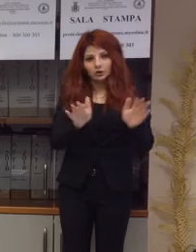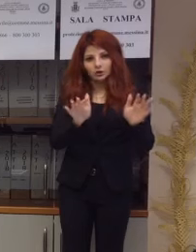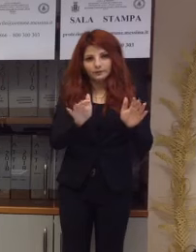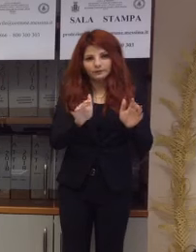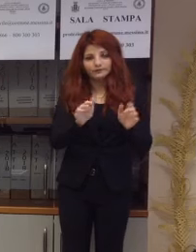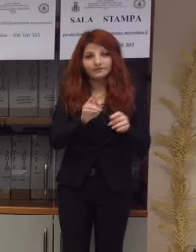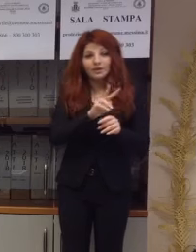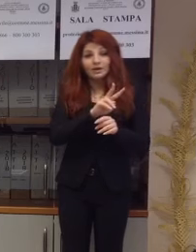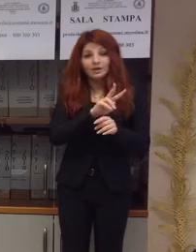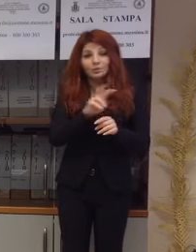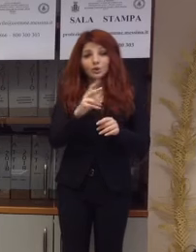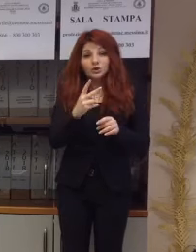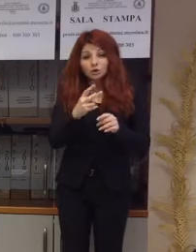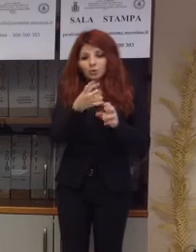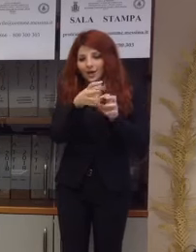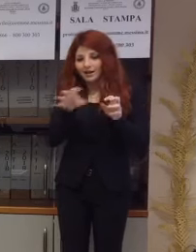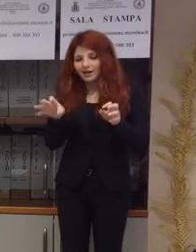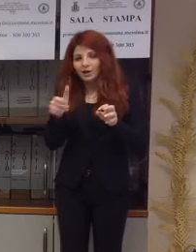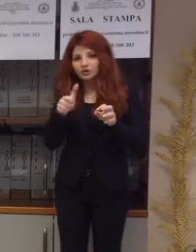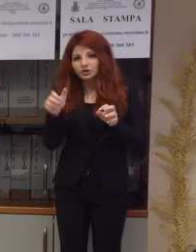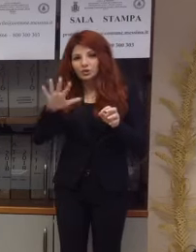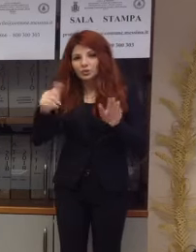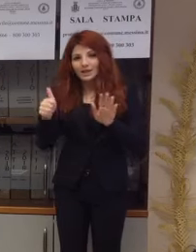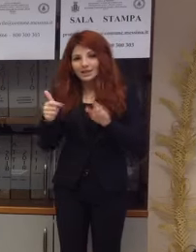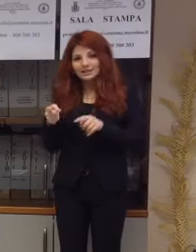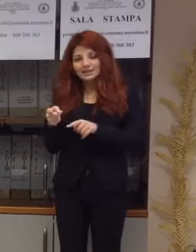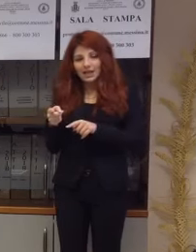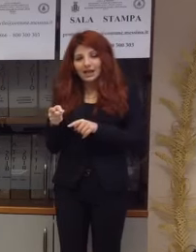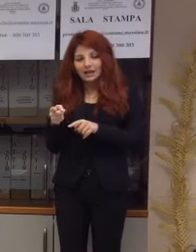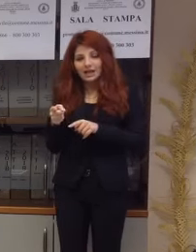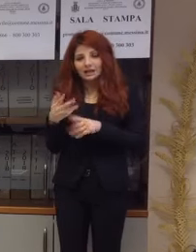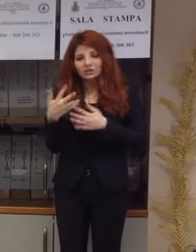156 hanno dichiarato